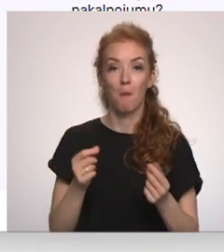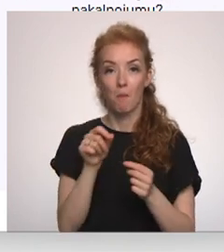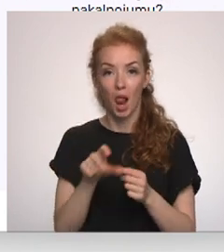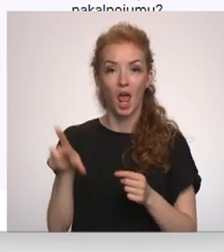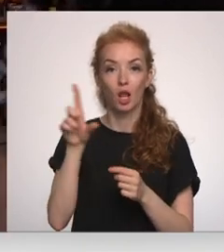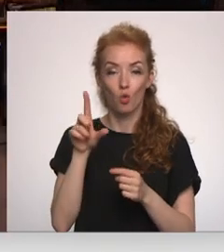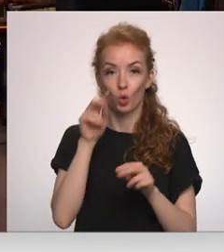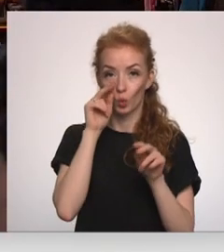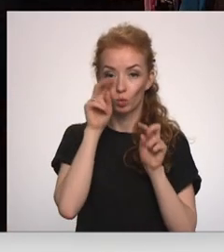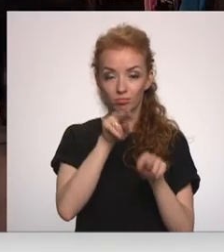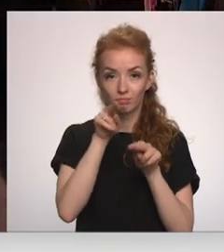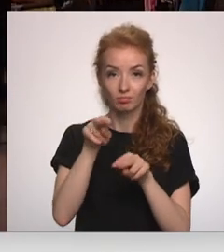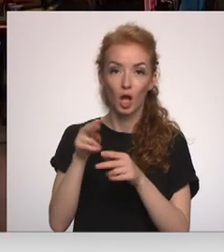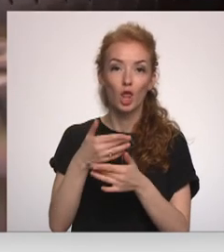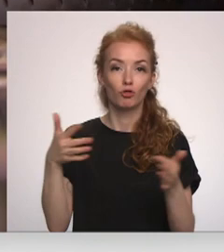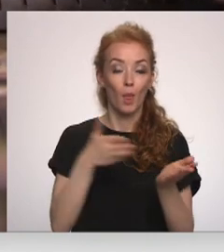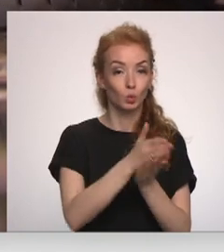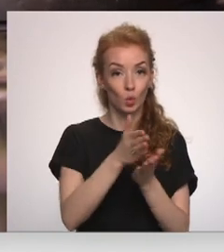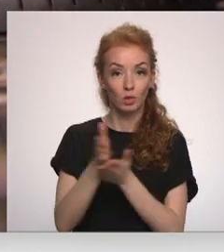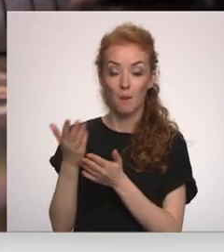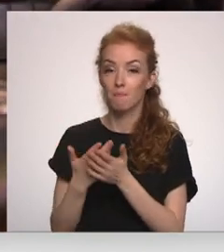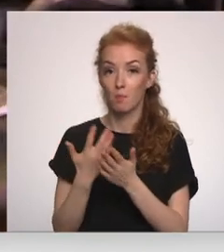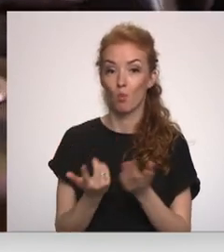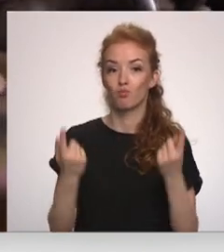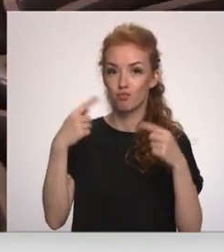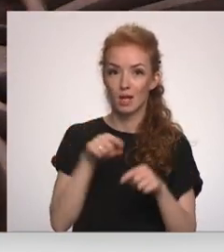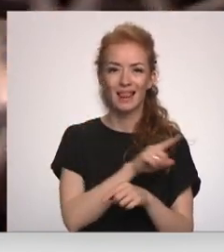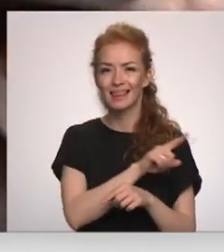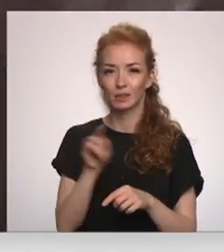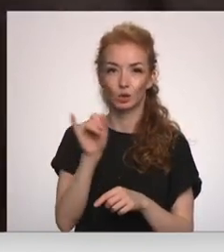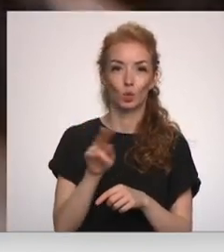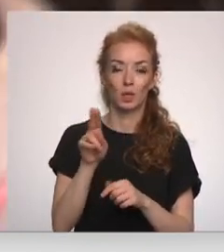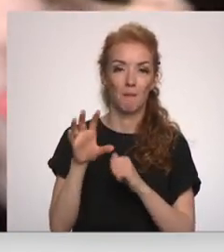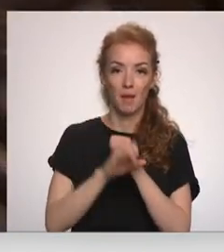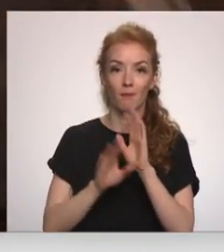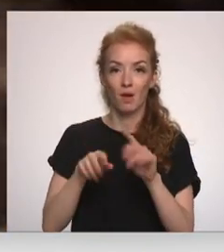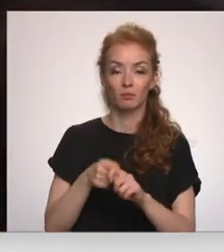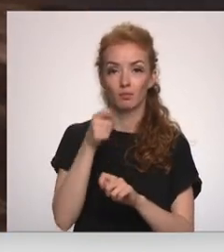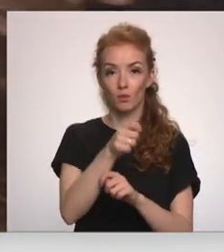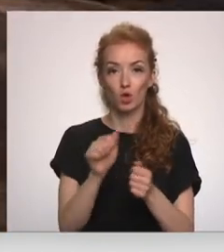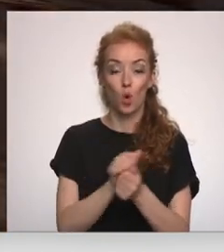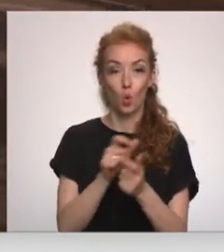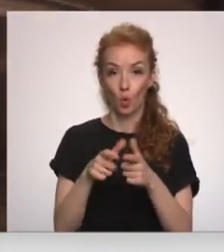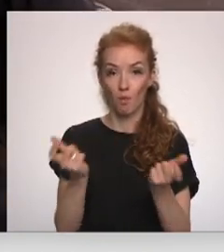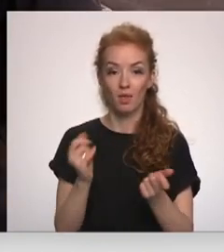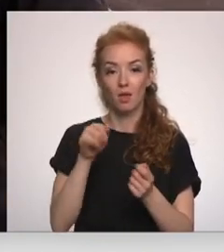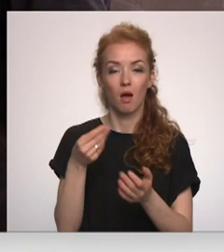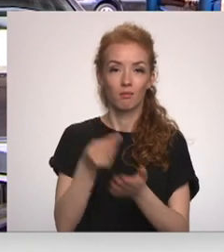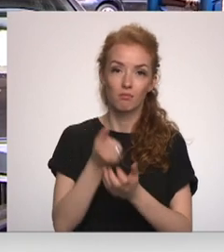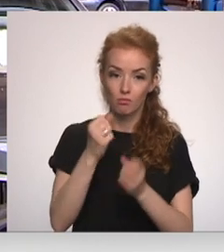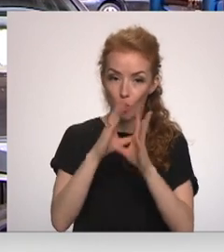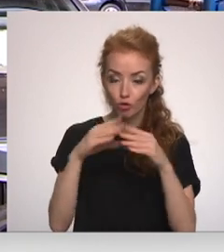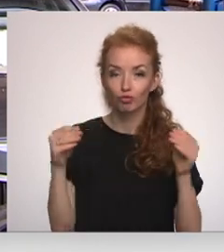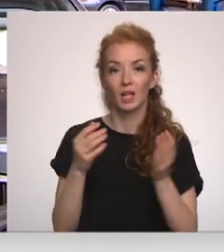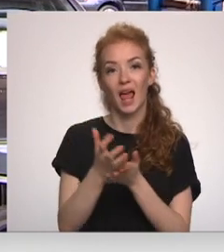palielinot uzraudzību noteiktām nozarēm. Piemēram, pašlaik un līdz jūnija beigām var iesniegt pirkuma dokumentus, ja iegādāt automašīnu,